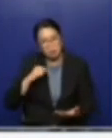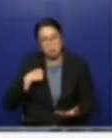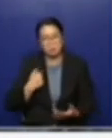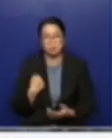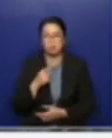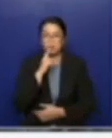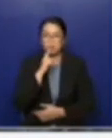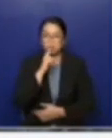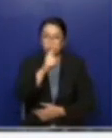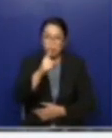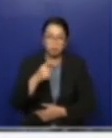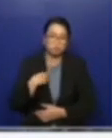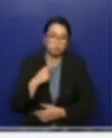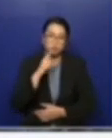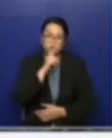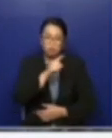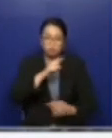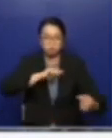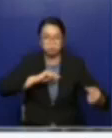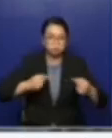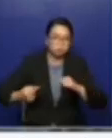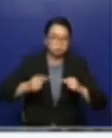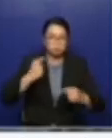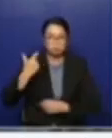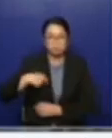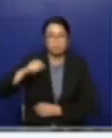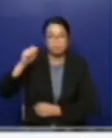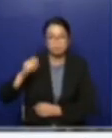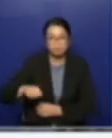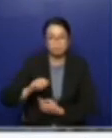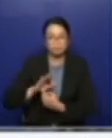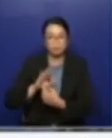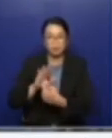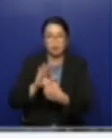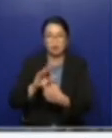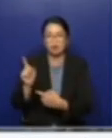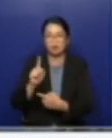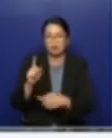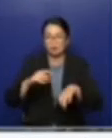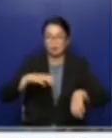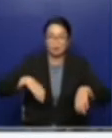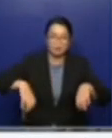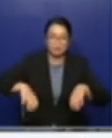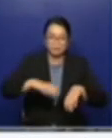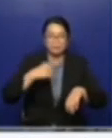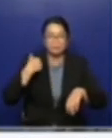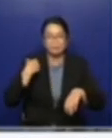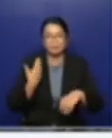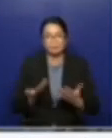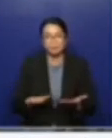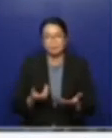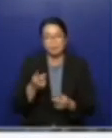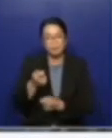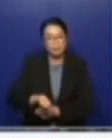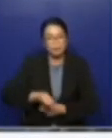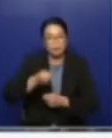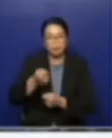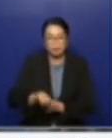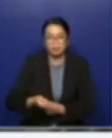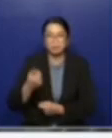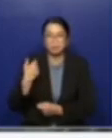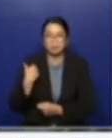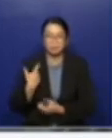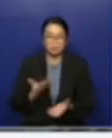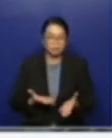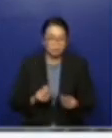ำเนินคดีกันหลายคดีครับยกตัวอย่างเช่นบางที่นะครับพี่น้องเกษตรกรมี